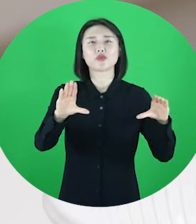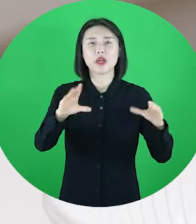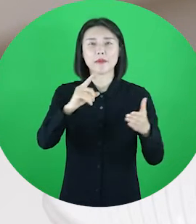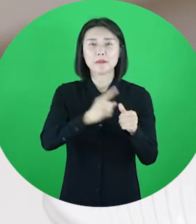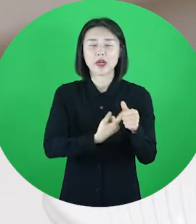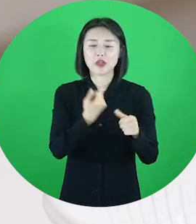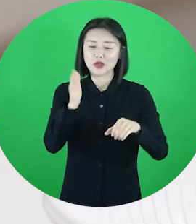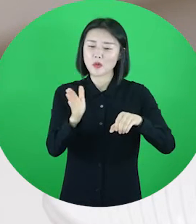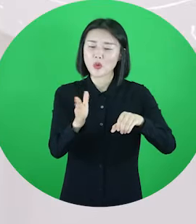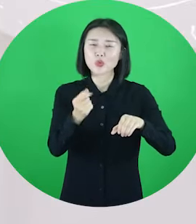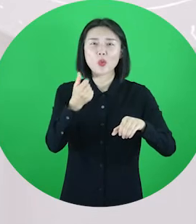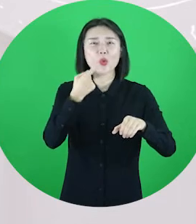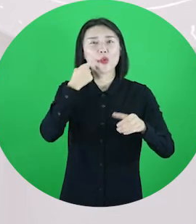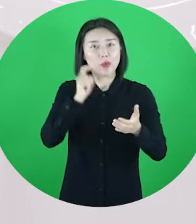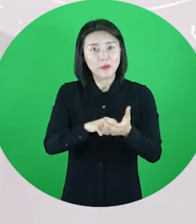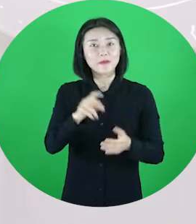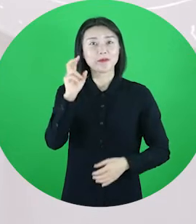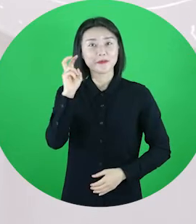거예요.